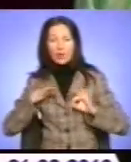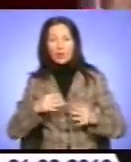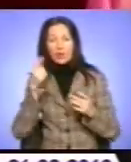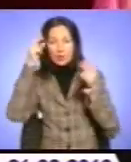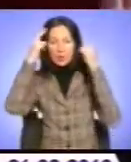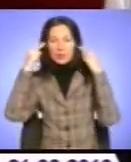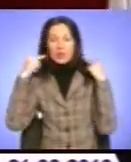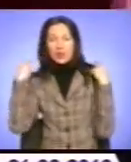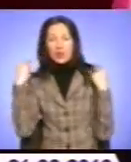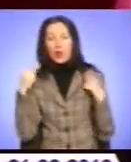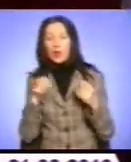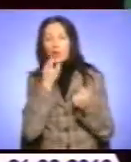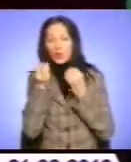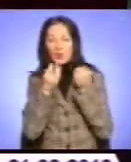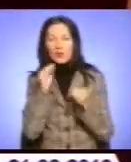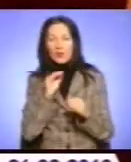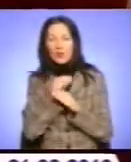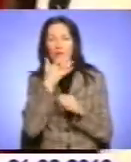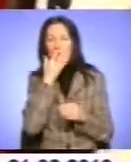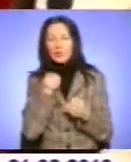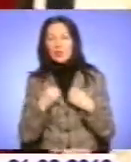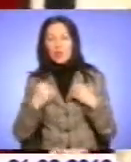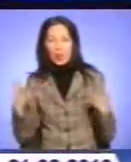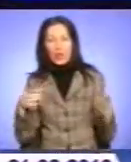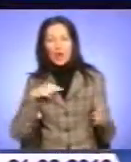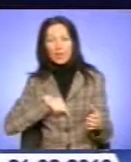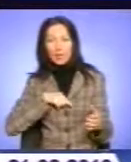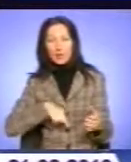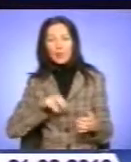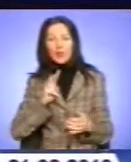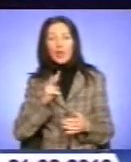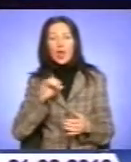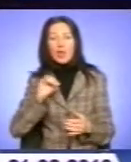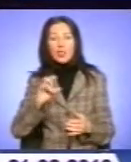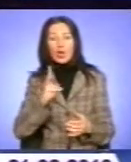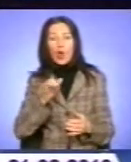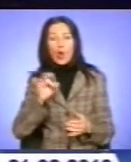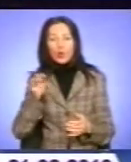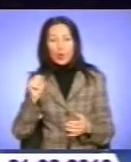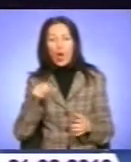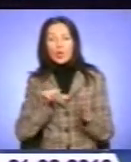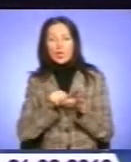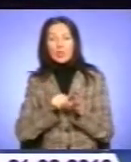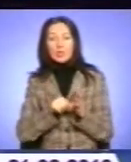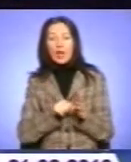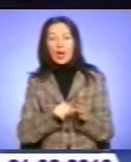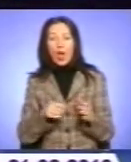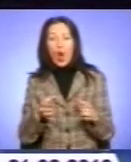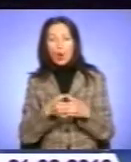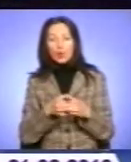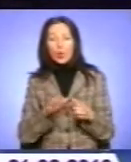додавали святкового настрою. Аліна Кордуба, учасниця колективу «Діти сонця», любить українську мову та пишається, що